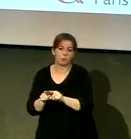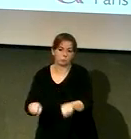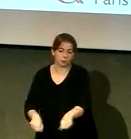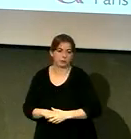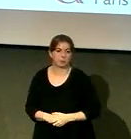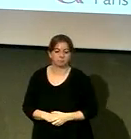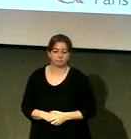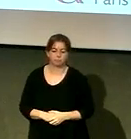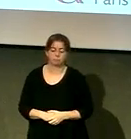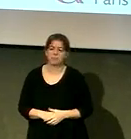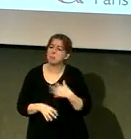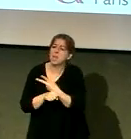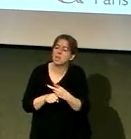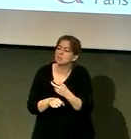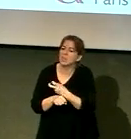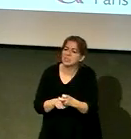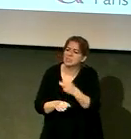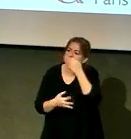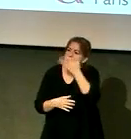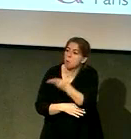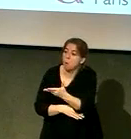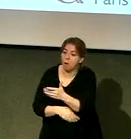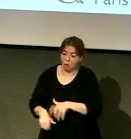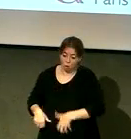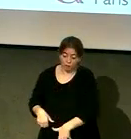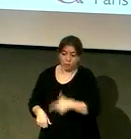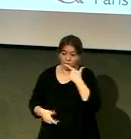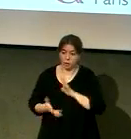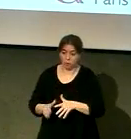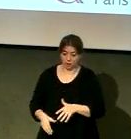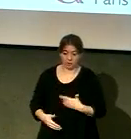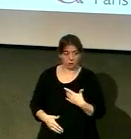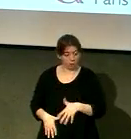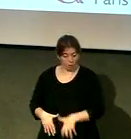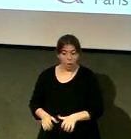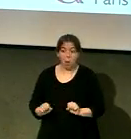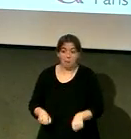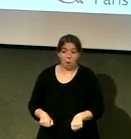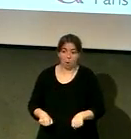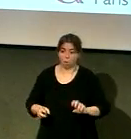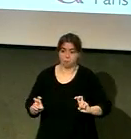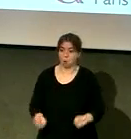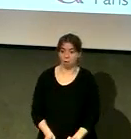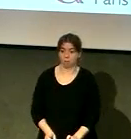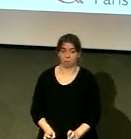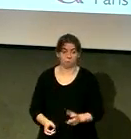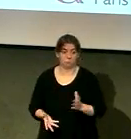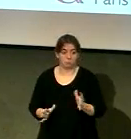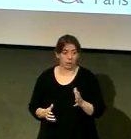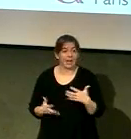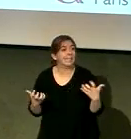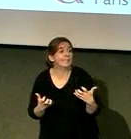risques pour la grossesse, la baisse de la fertilité par exemple, le fait d'avoir des difficultés à avoir un enfant